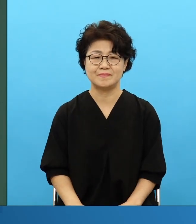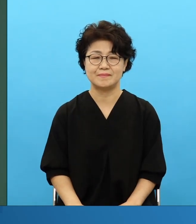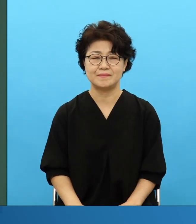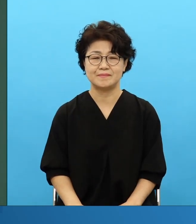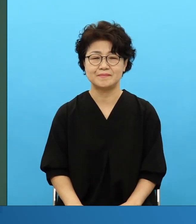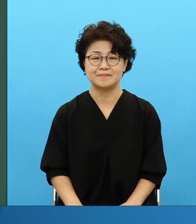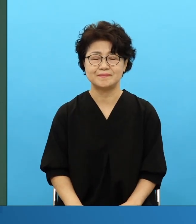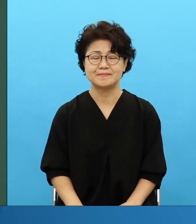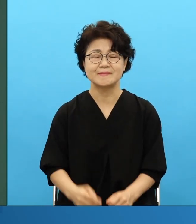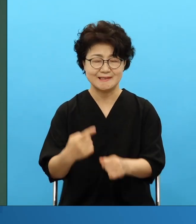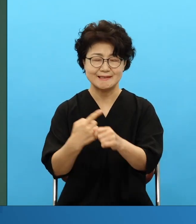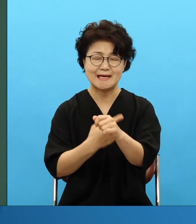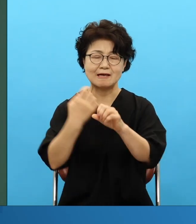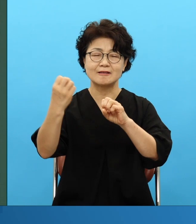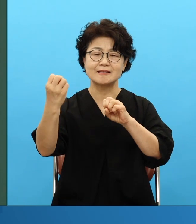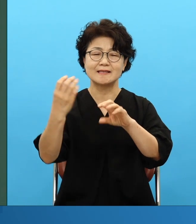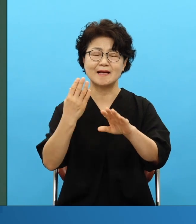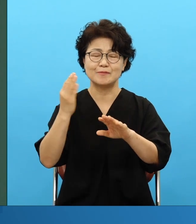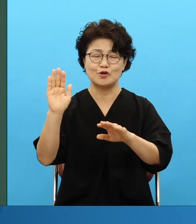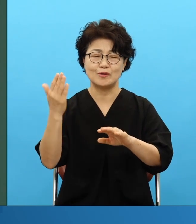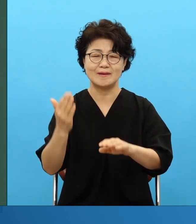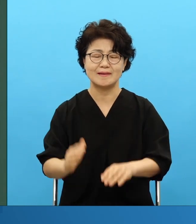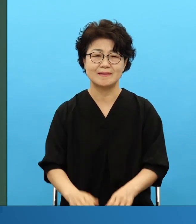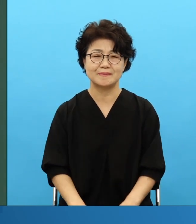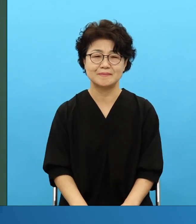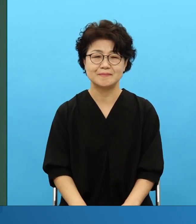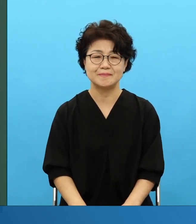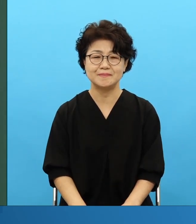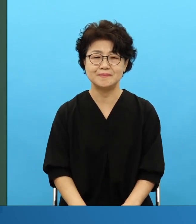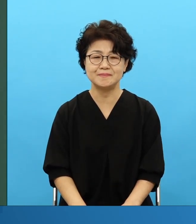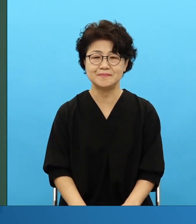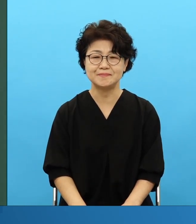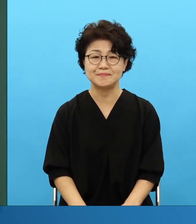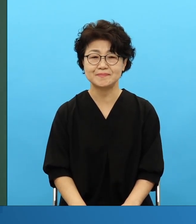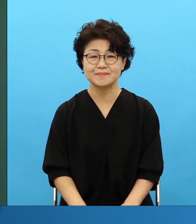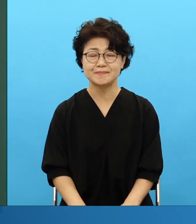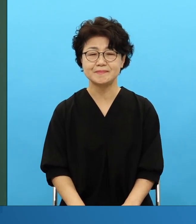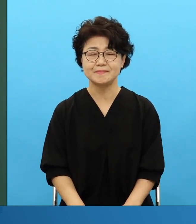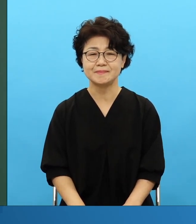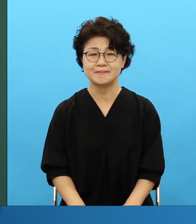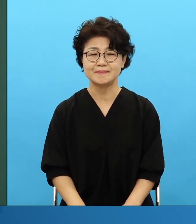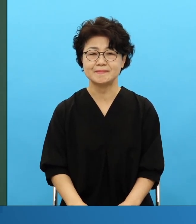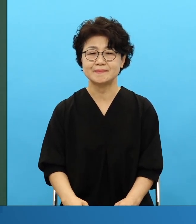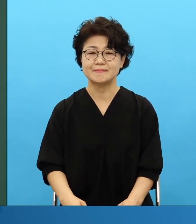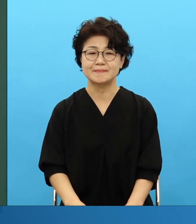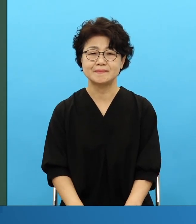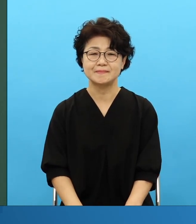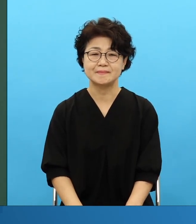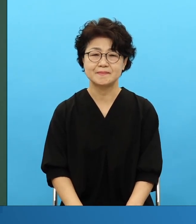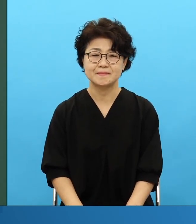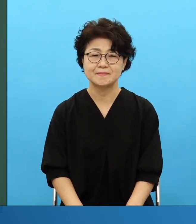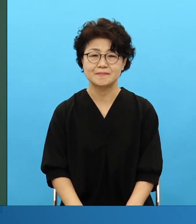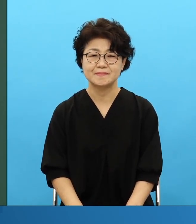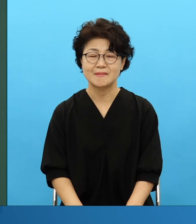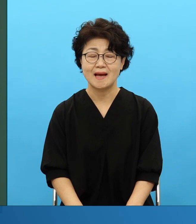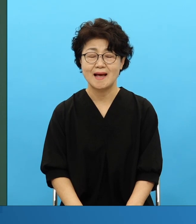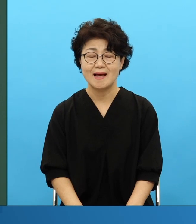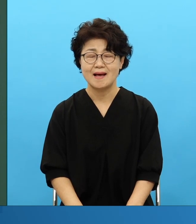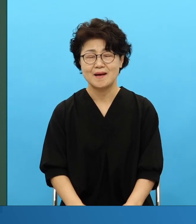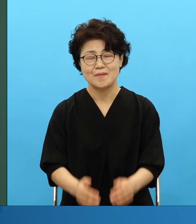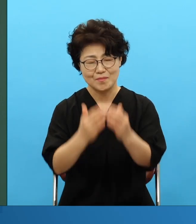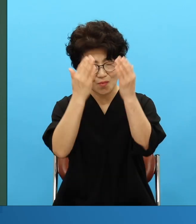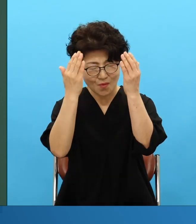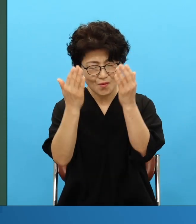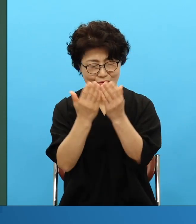저절로 이게 나오죠. So you must see God's absolute plan to be able to see God's absolute covenant and 이런 journey 모든 in the 것들이 Word. 응답입니다. And so